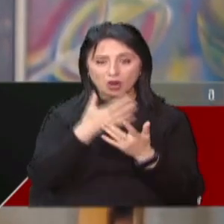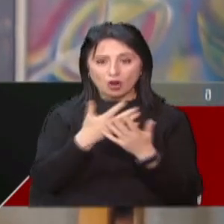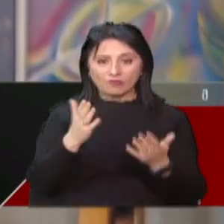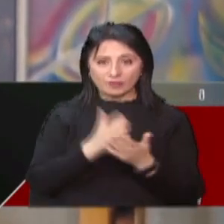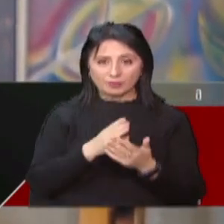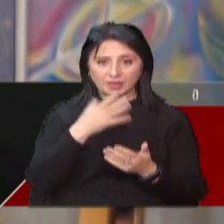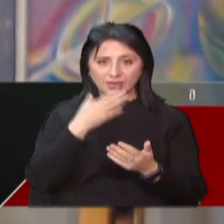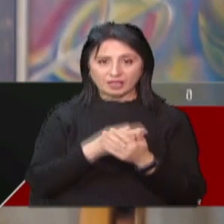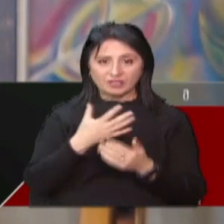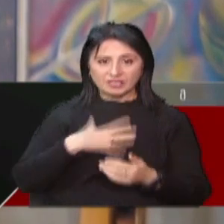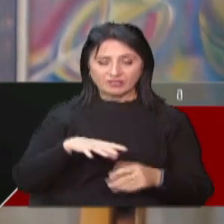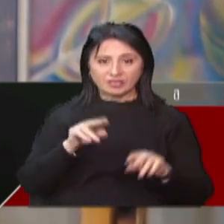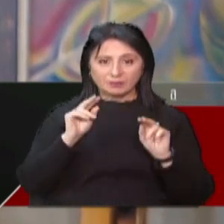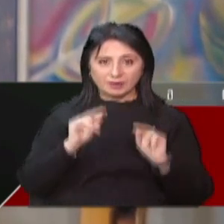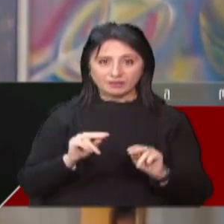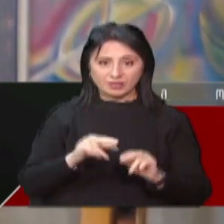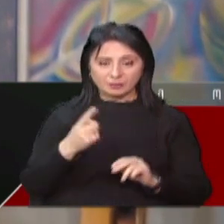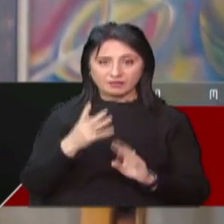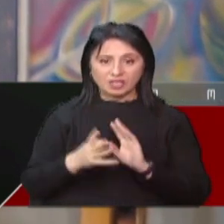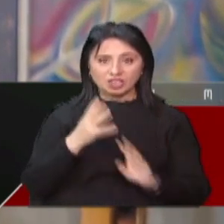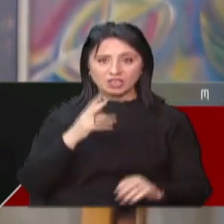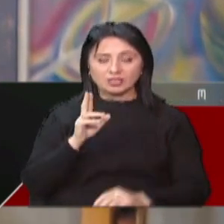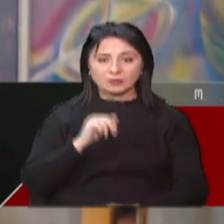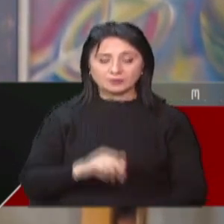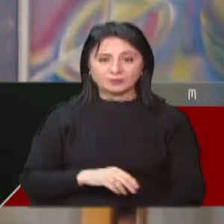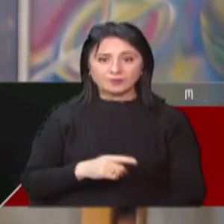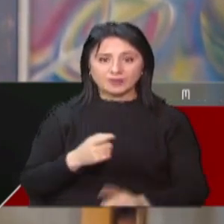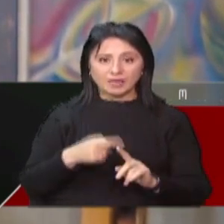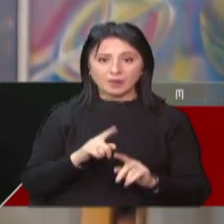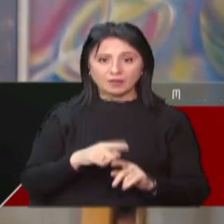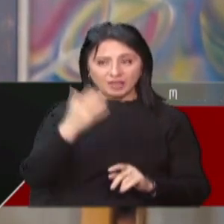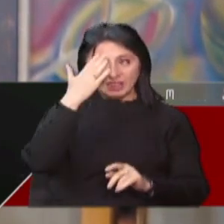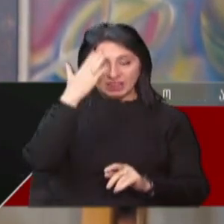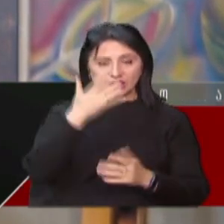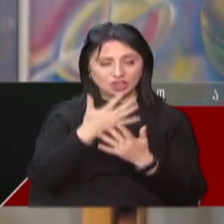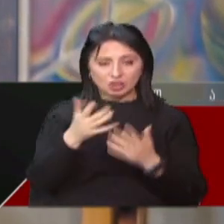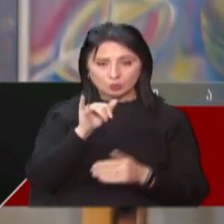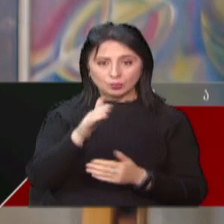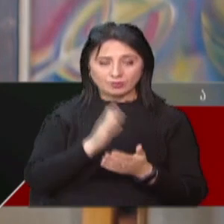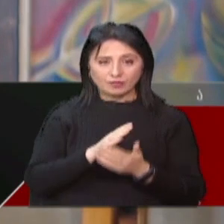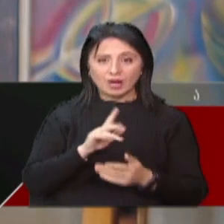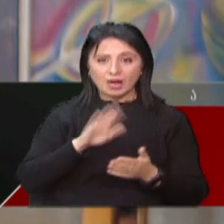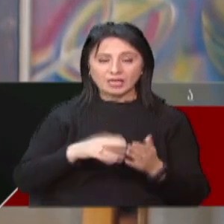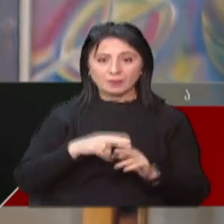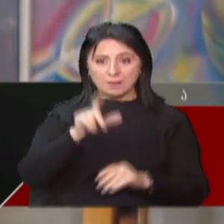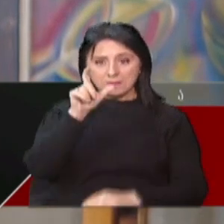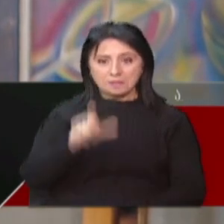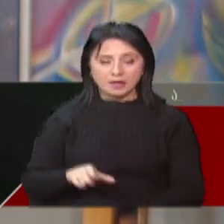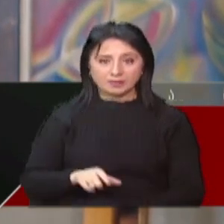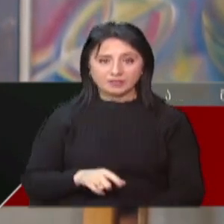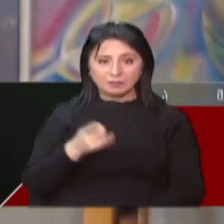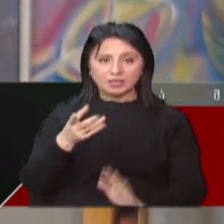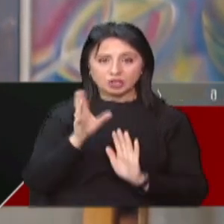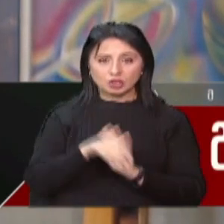ეს არის თავისი ქვეყნის პატრიოტი პირველ რიგში და არაერთი ნიჭით დაჯილდოებული. გარდა იმისა, რომ მან